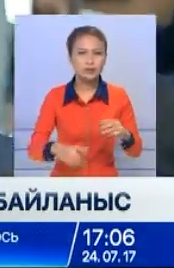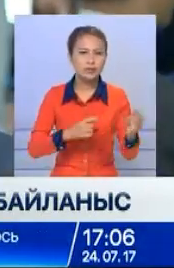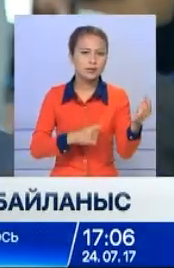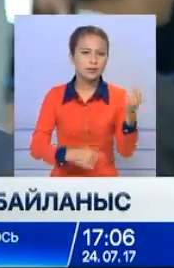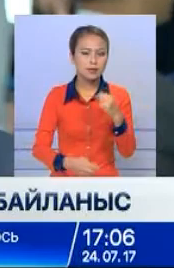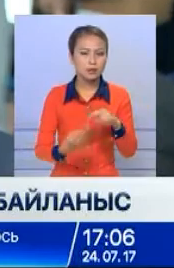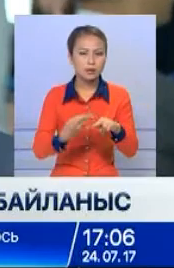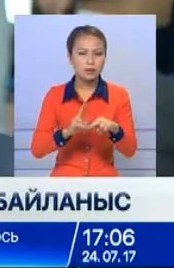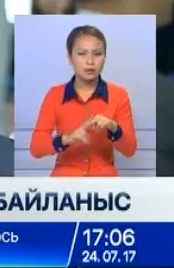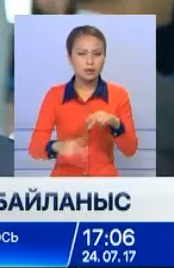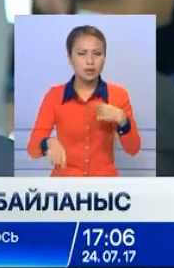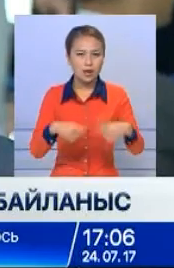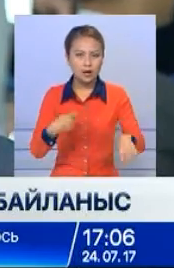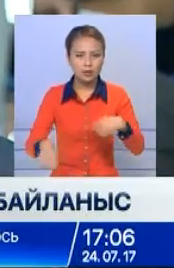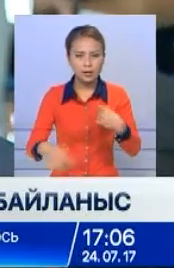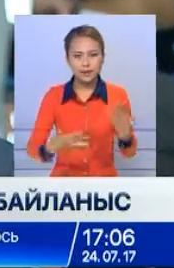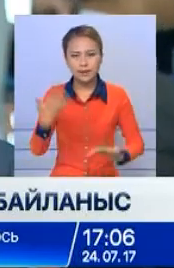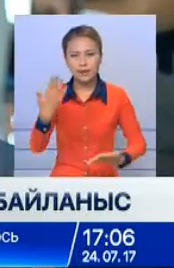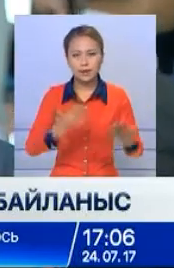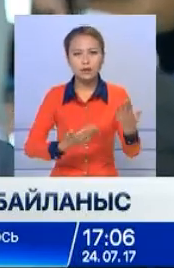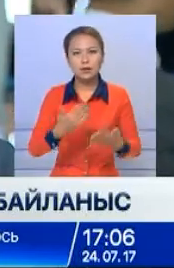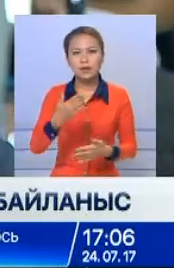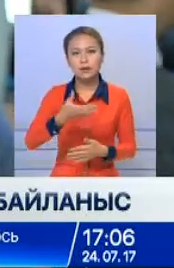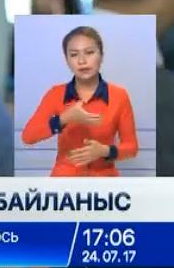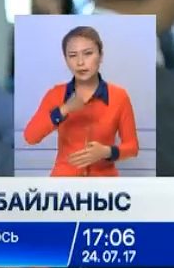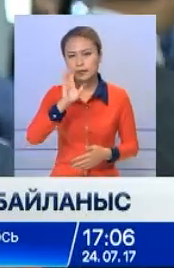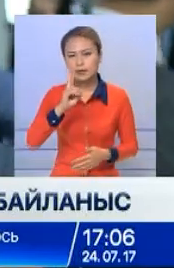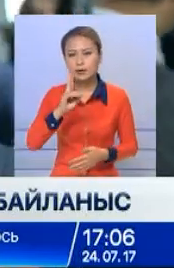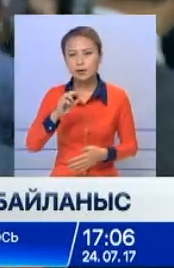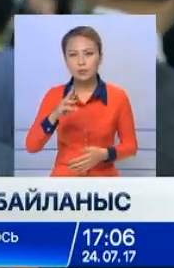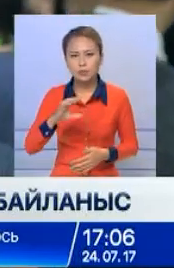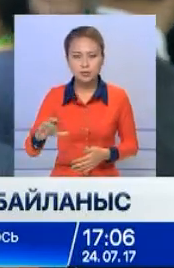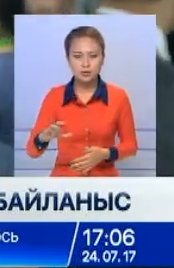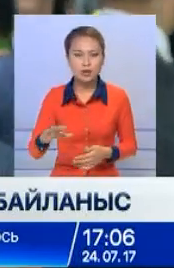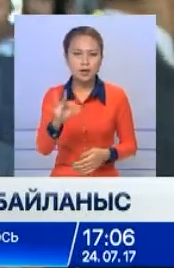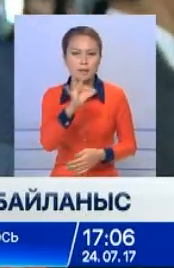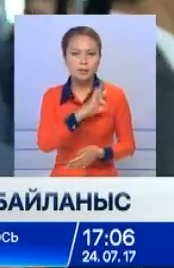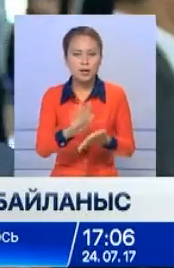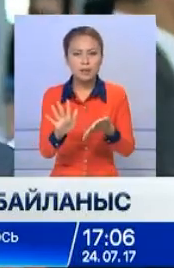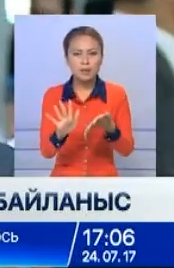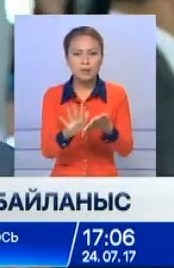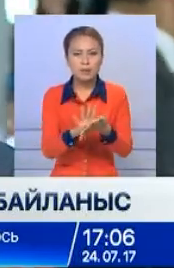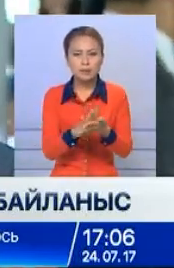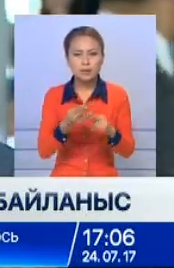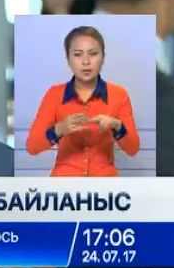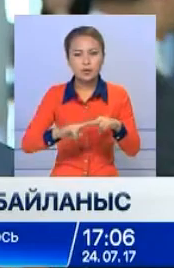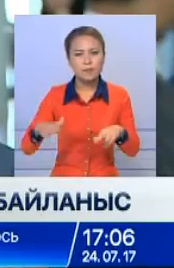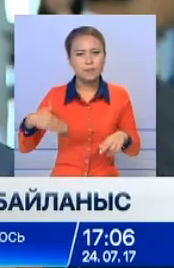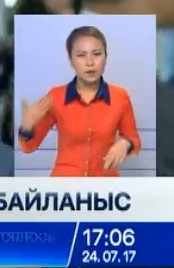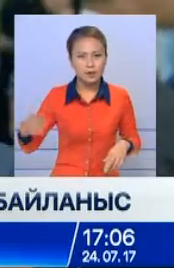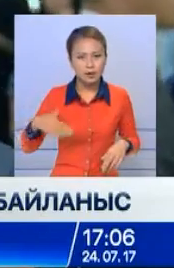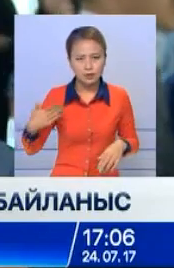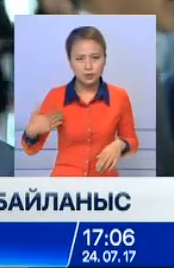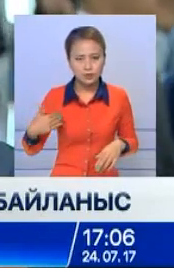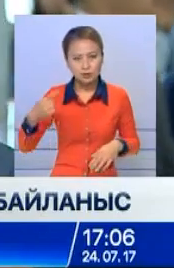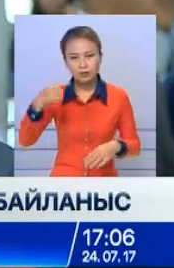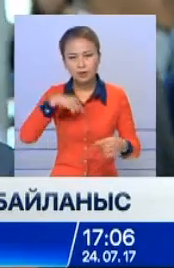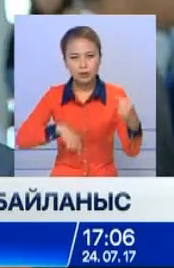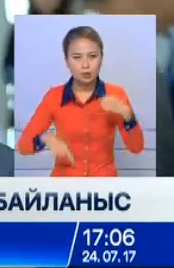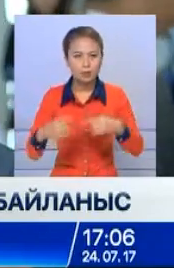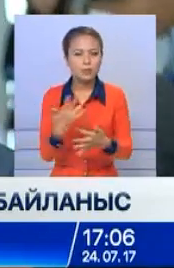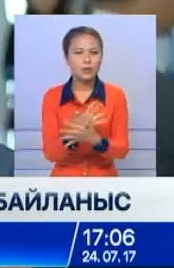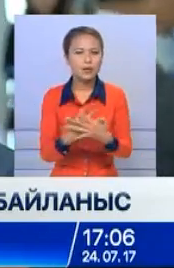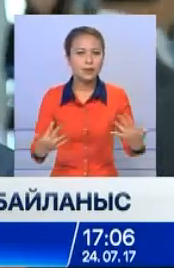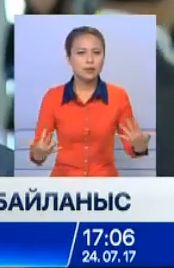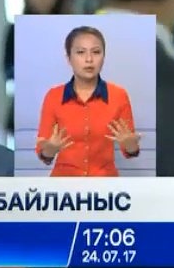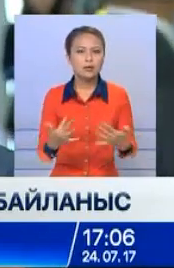қызығады. Қазақстаннан қымыз шығарсақ дейді. Қымызды сол пайдалы деп, әм өздерін сондай, оларда үлкен сондай келісім